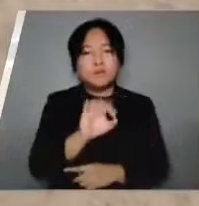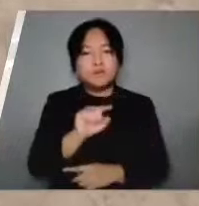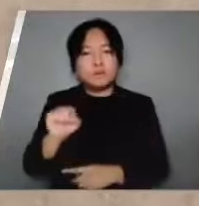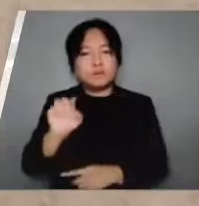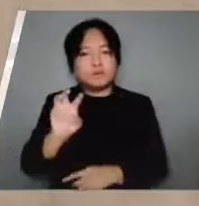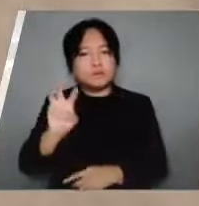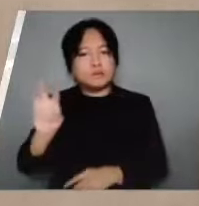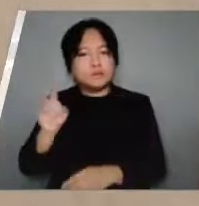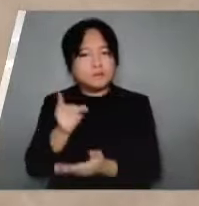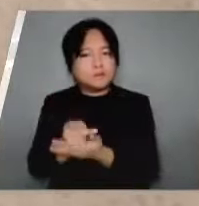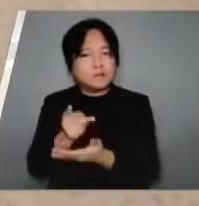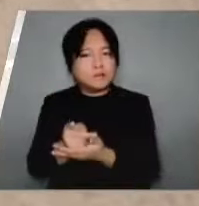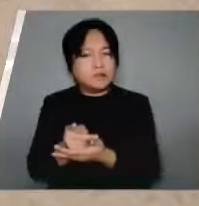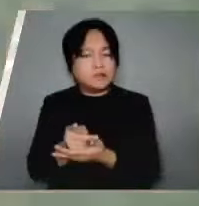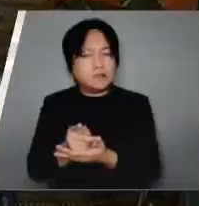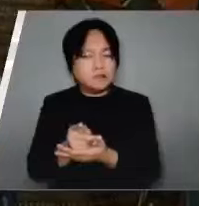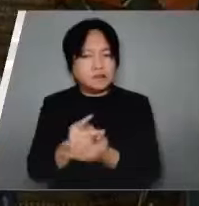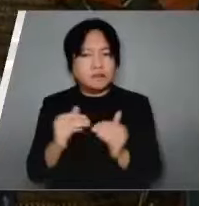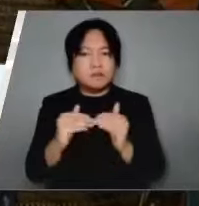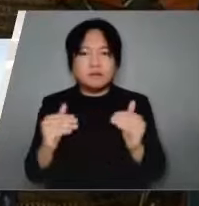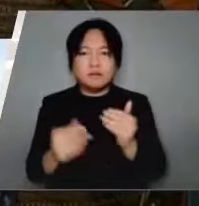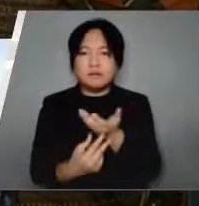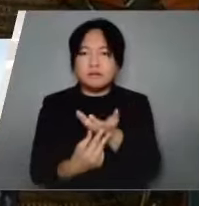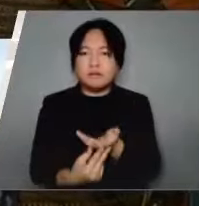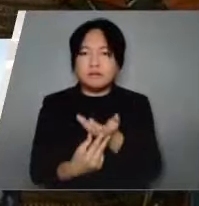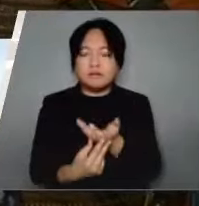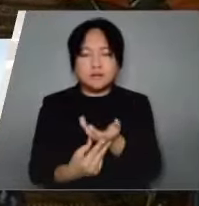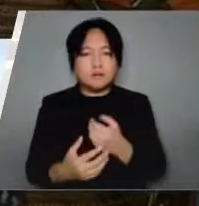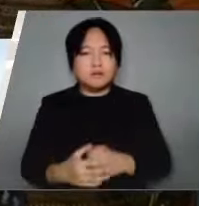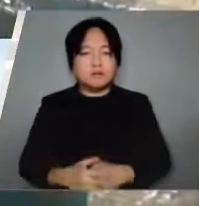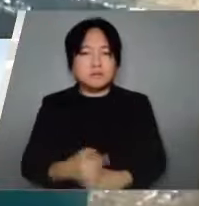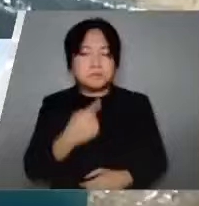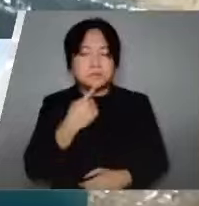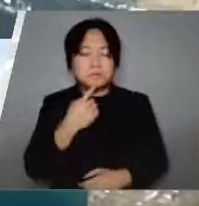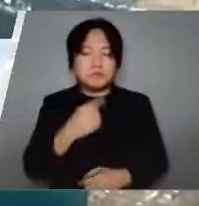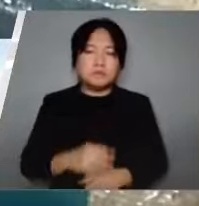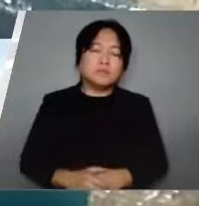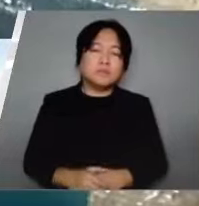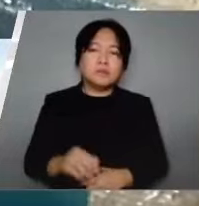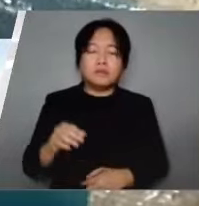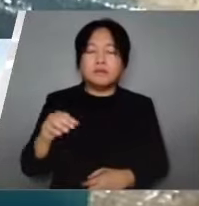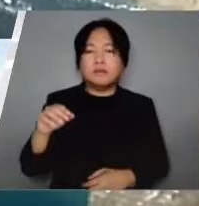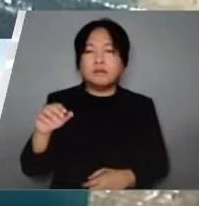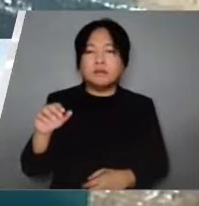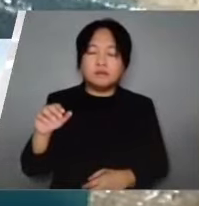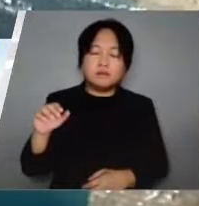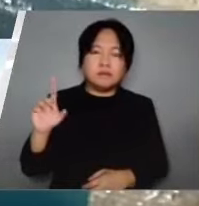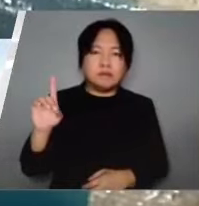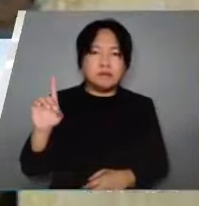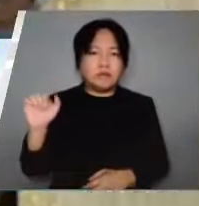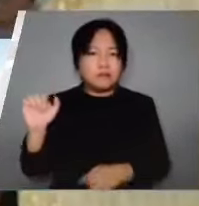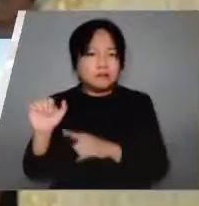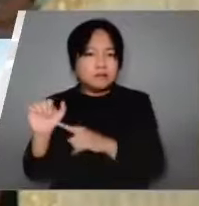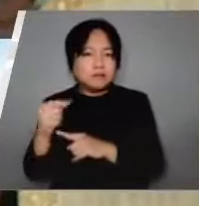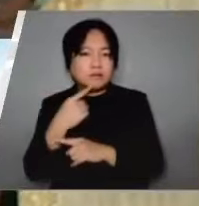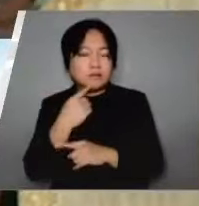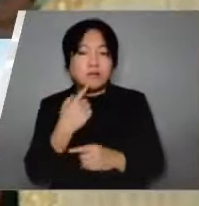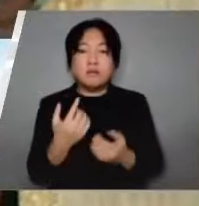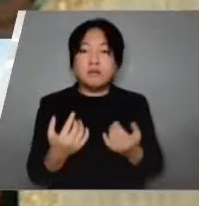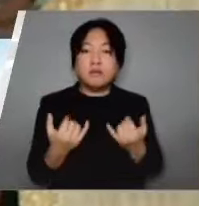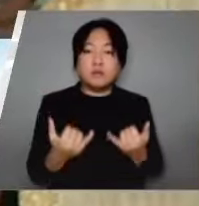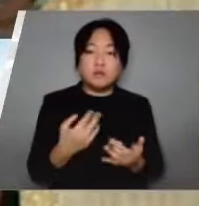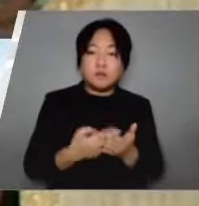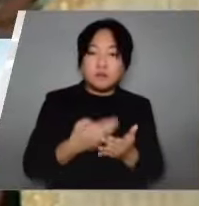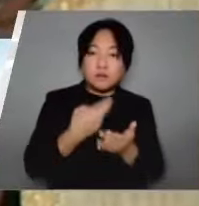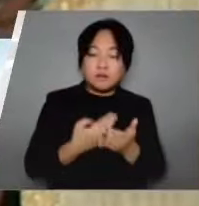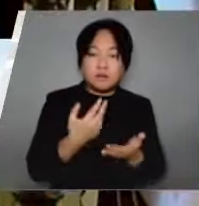sa monitoring ng Agriculture Department. Kaya para mapababa ang presyo nito, ibababa ang taripa ng imported rice. Batay sa